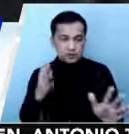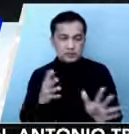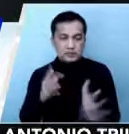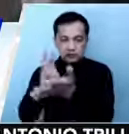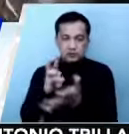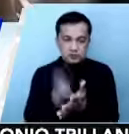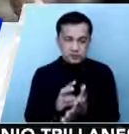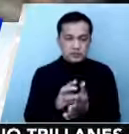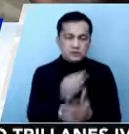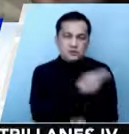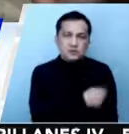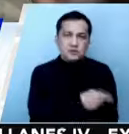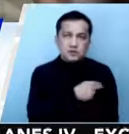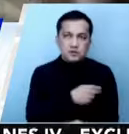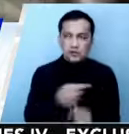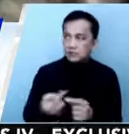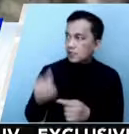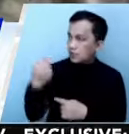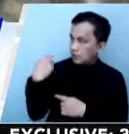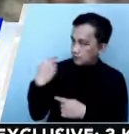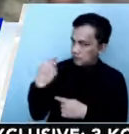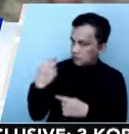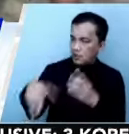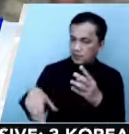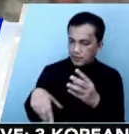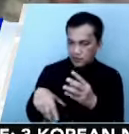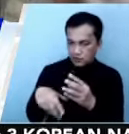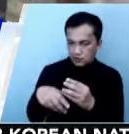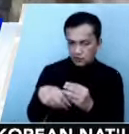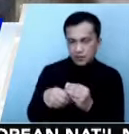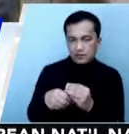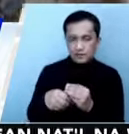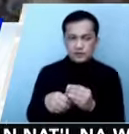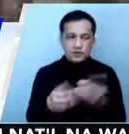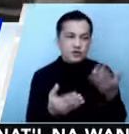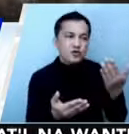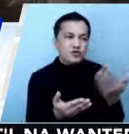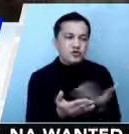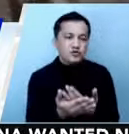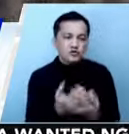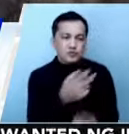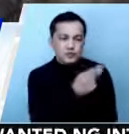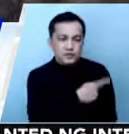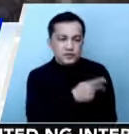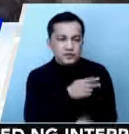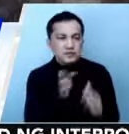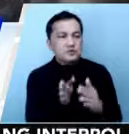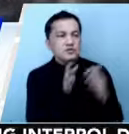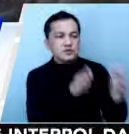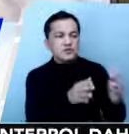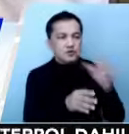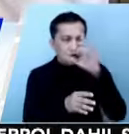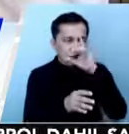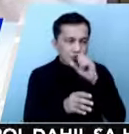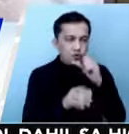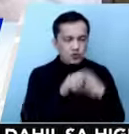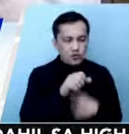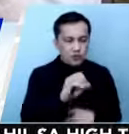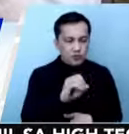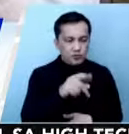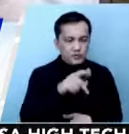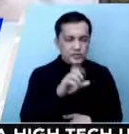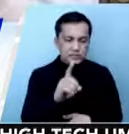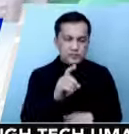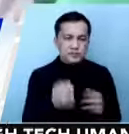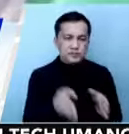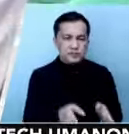Ang sa likod ko, mga follow-up po yan. At yung new patient po, doon po sa aming old OPD building. Ang